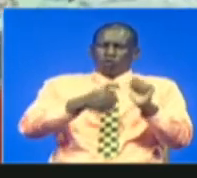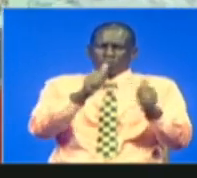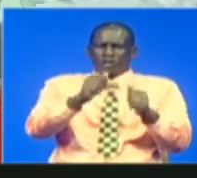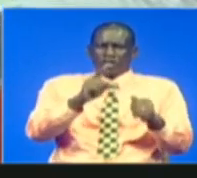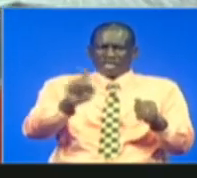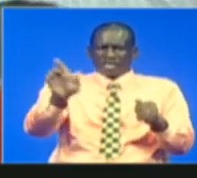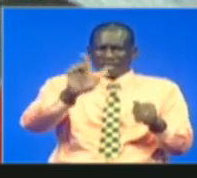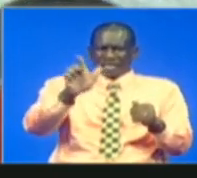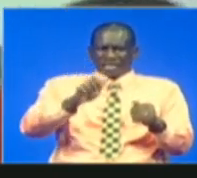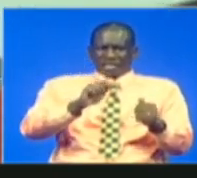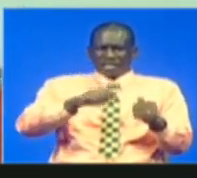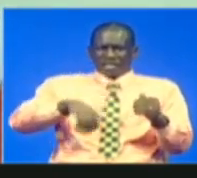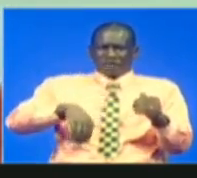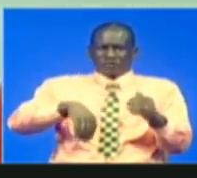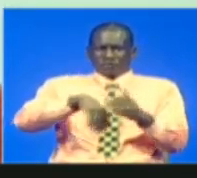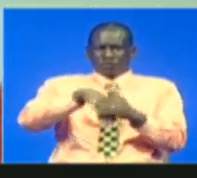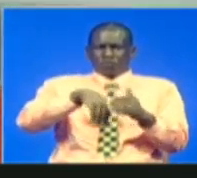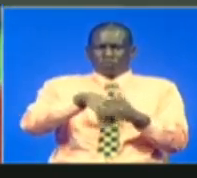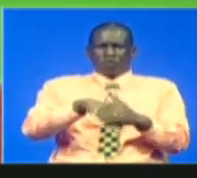kuu.